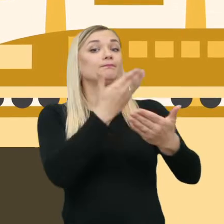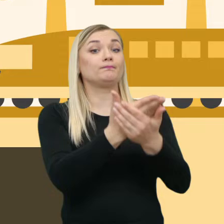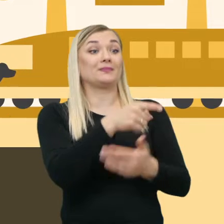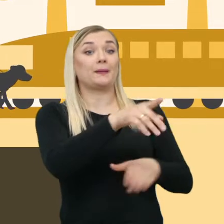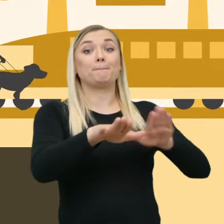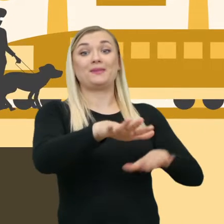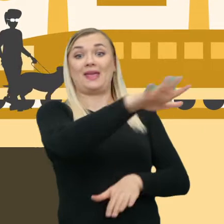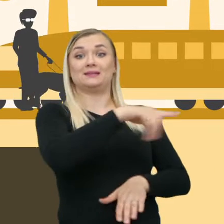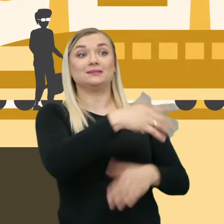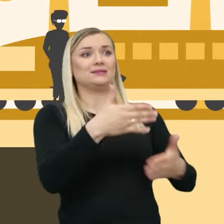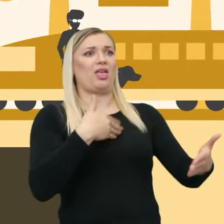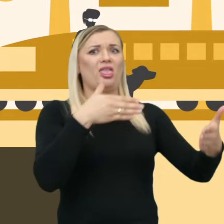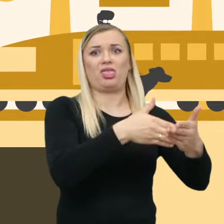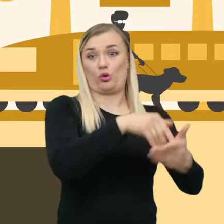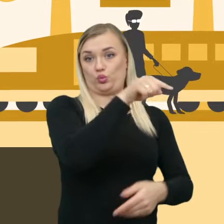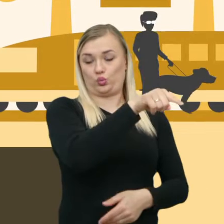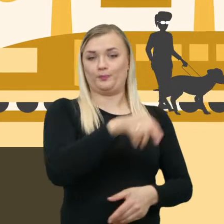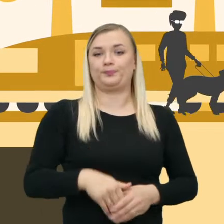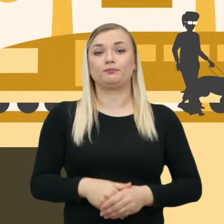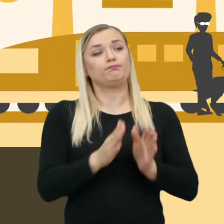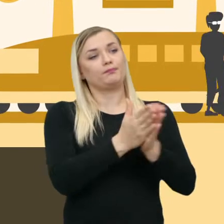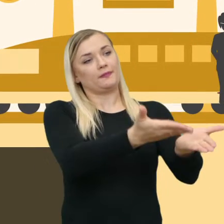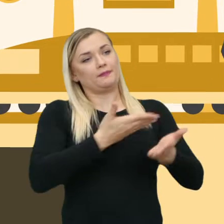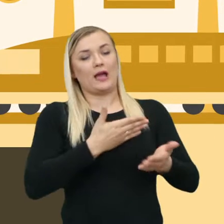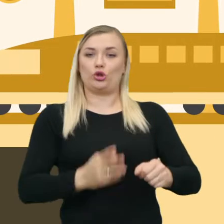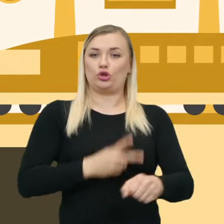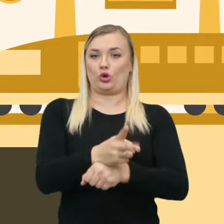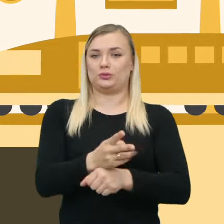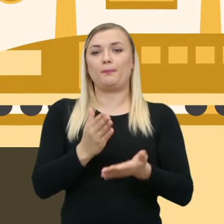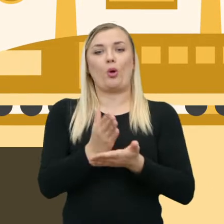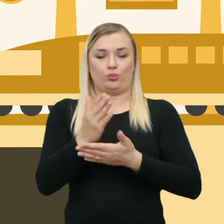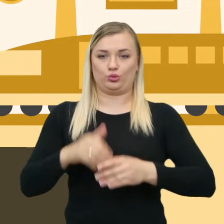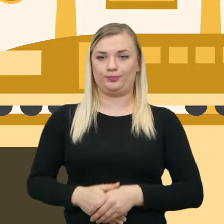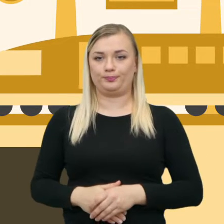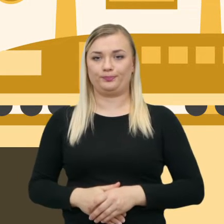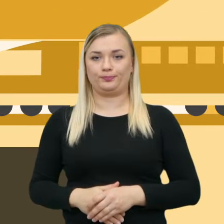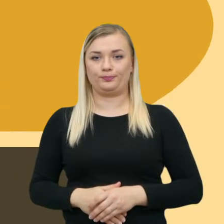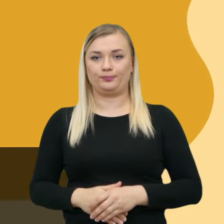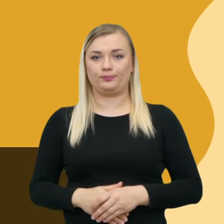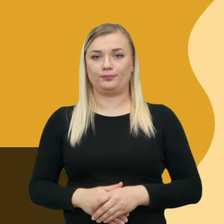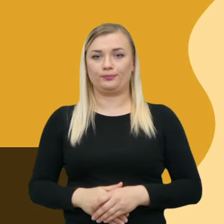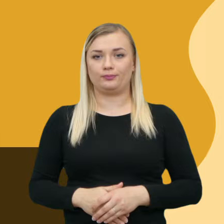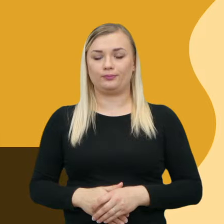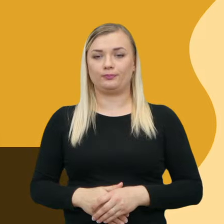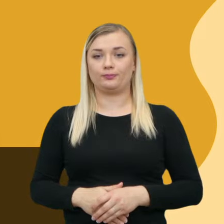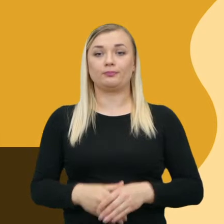Należy go złożyć do podmiotu publicznego, od którego oczekujemy zapewnienia dostępności.